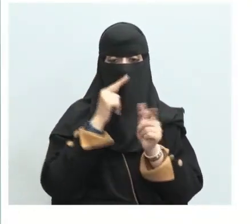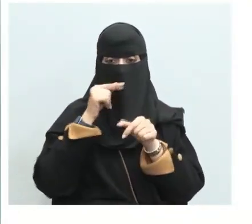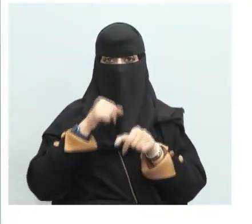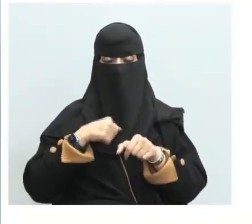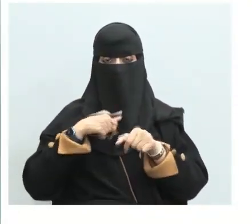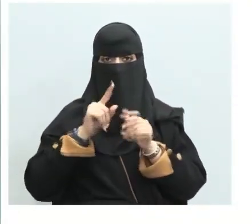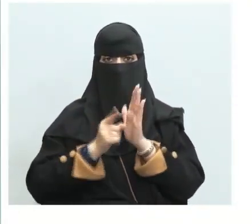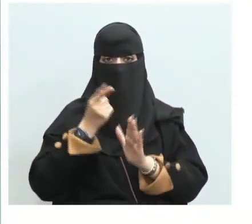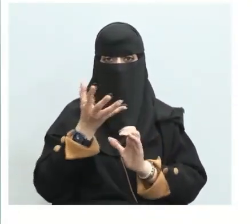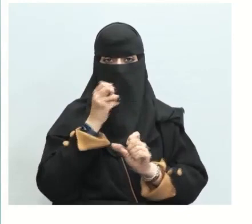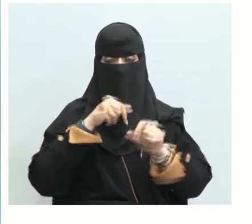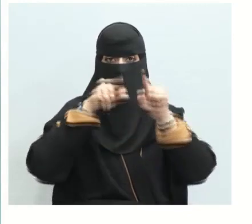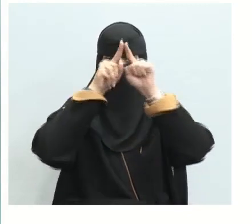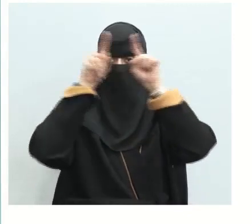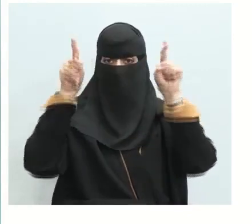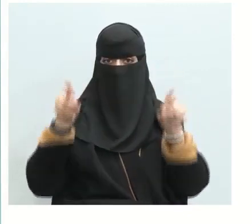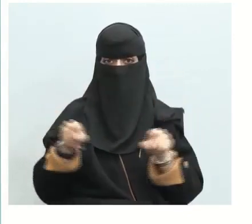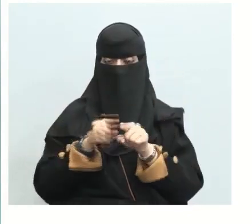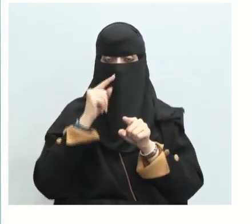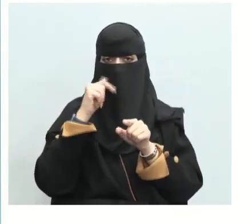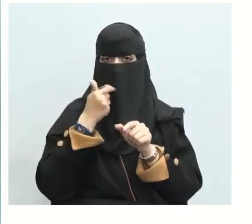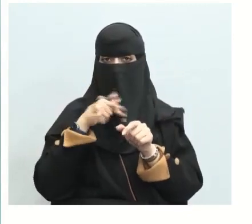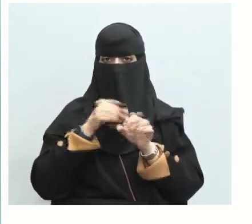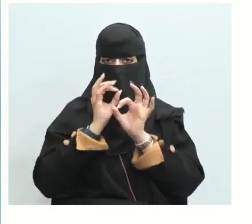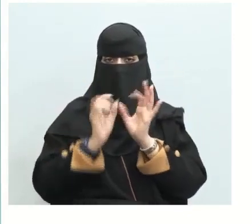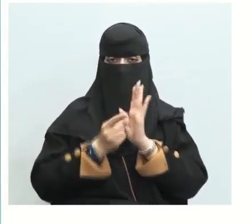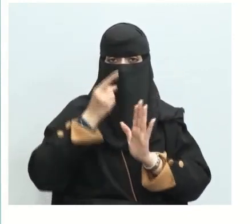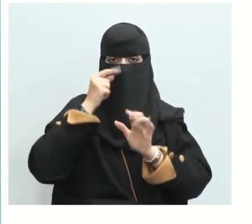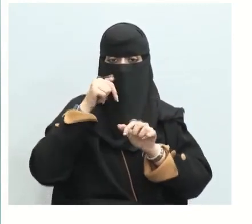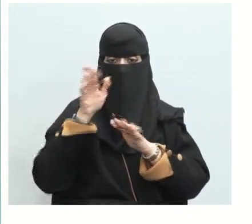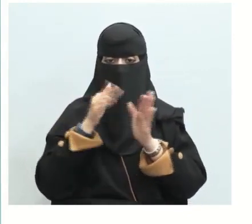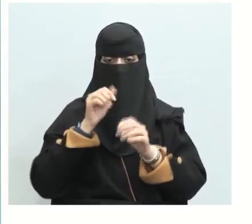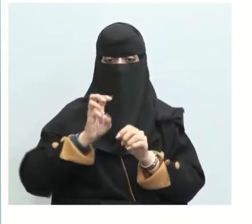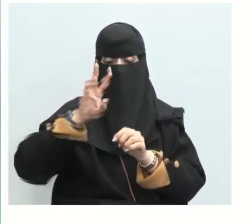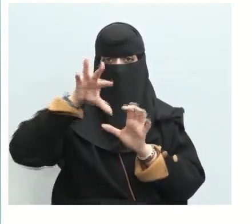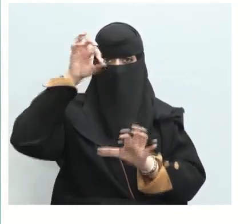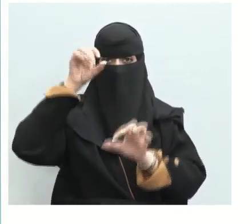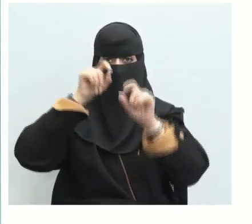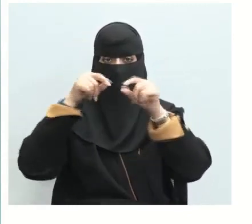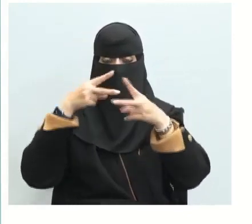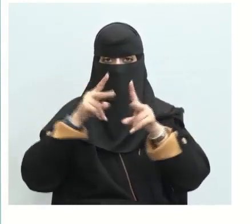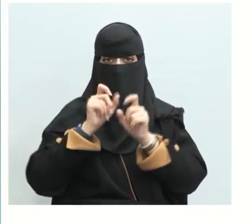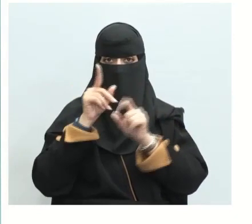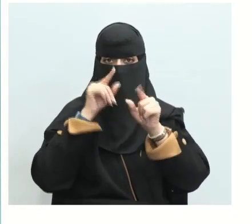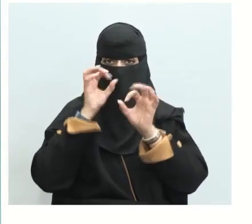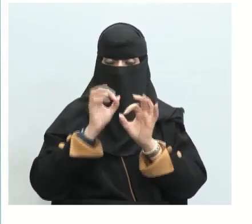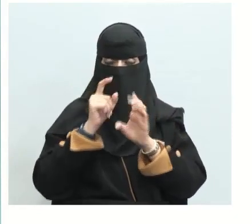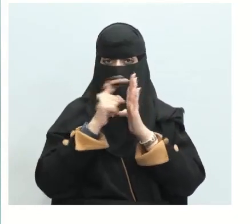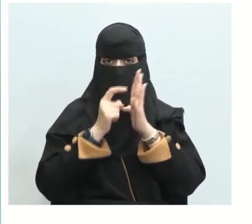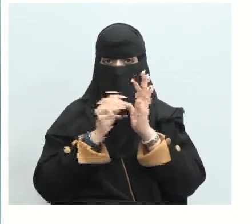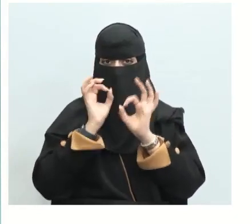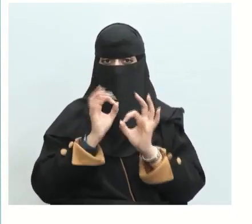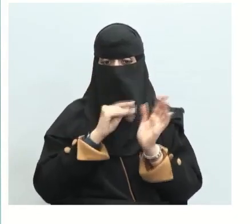تحقيق الاستجابة نقوم بتنفيذ القياسي، أولاً الويث أو العرض في الصفحة الإلكترونية يضبط وفقاً